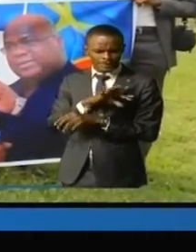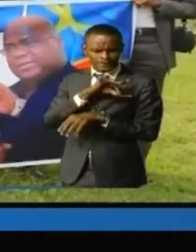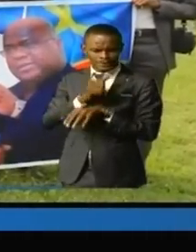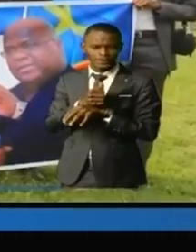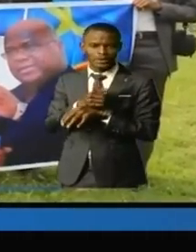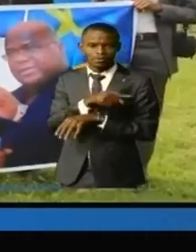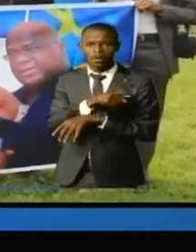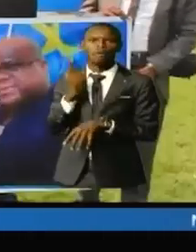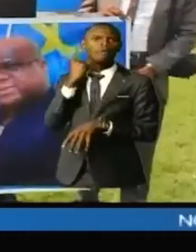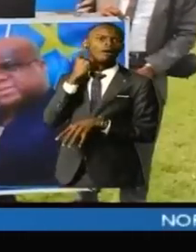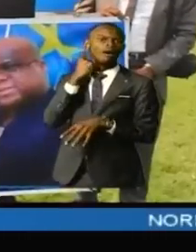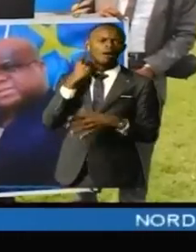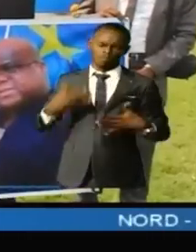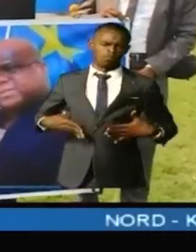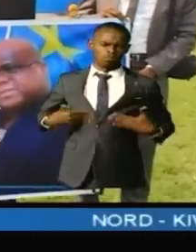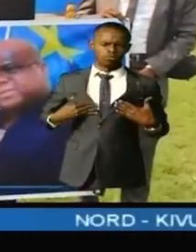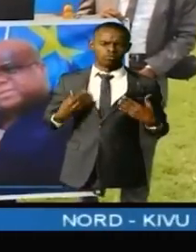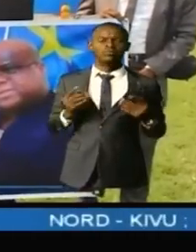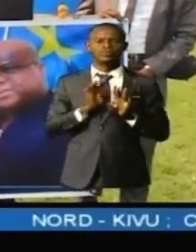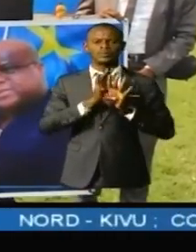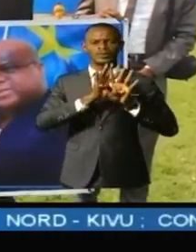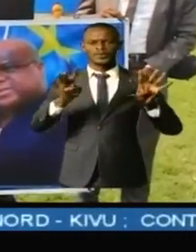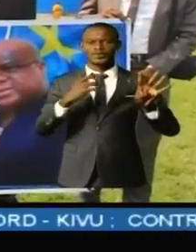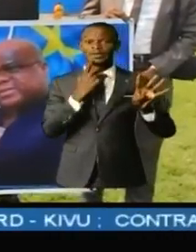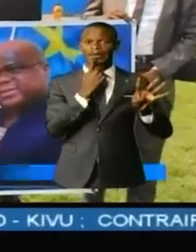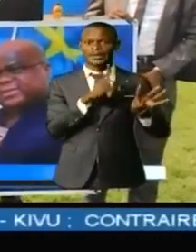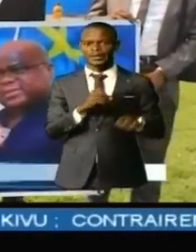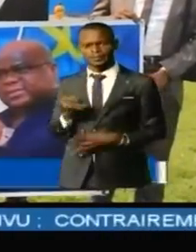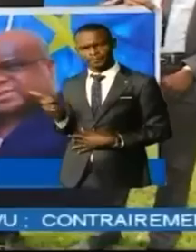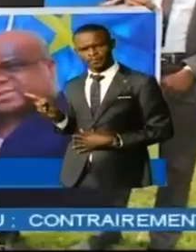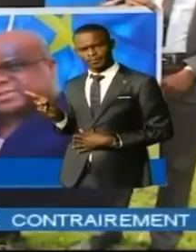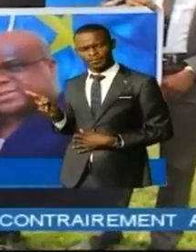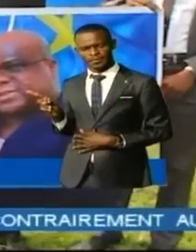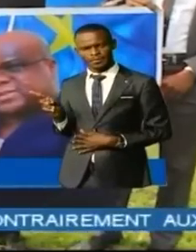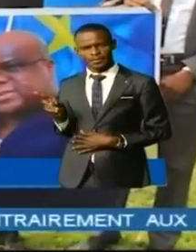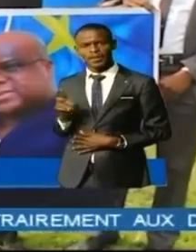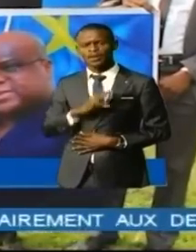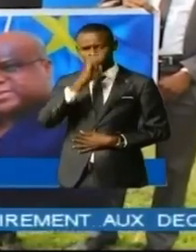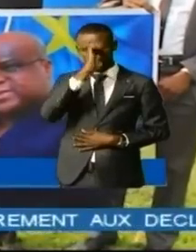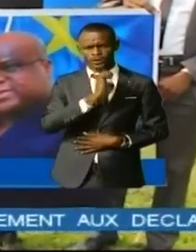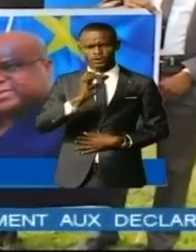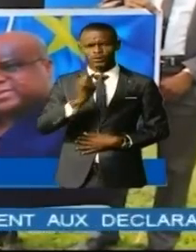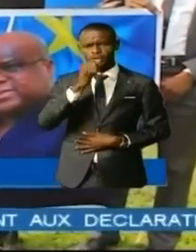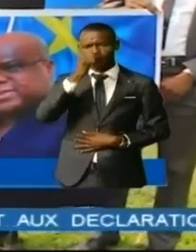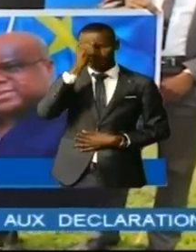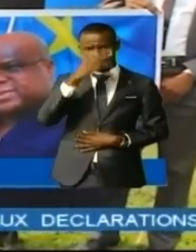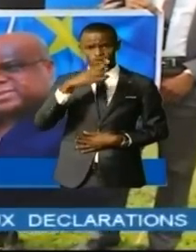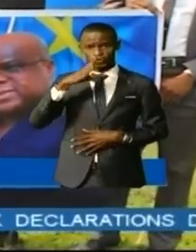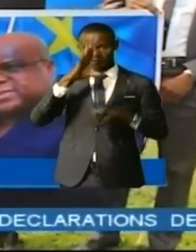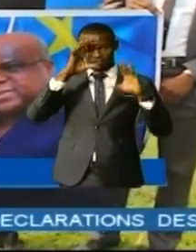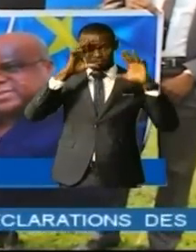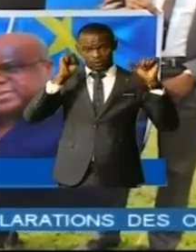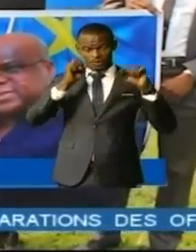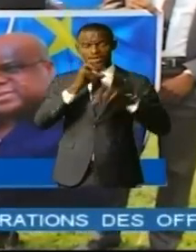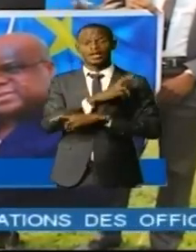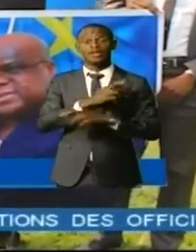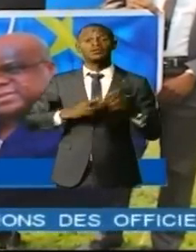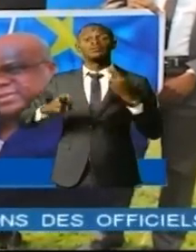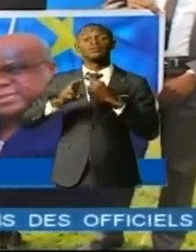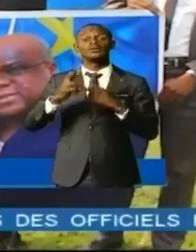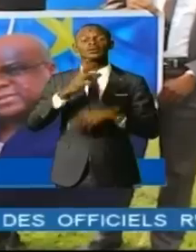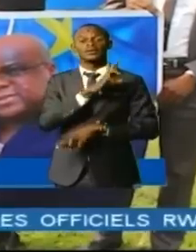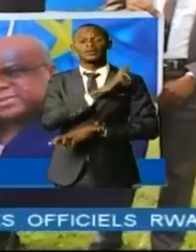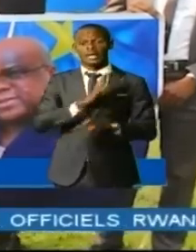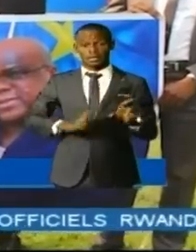de la nation. Excellences, Monsieur le Président de la République, nous, magistrats victimes des